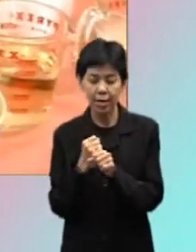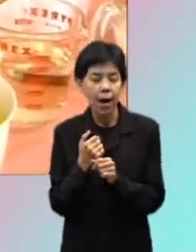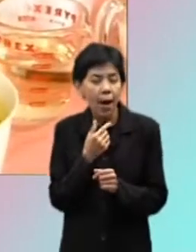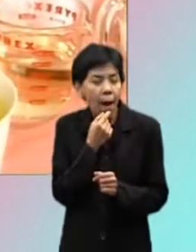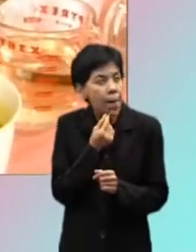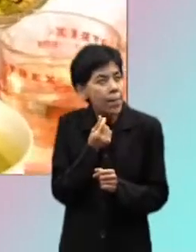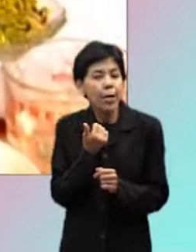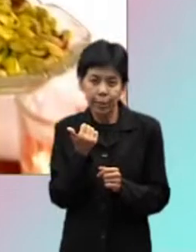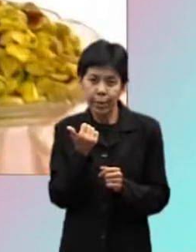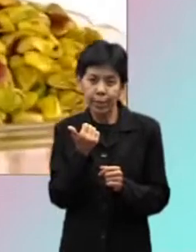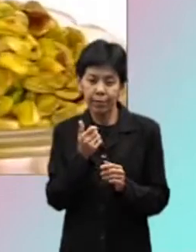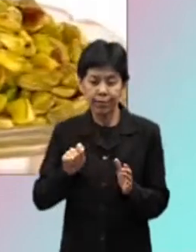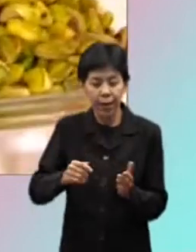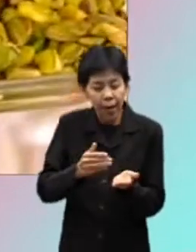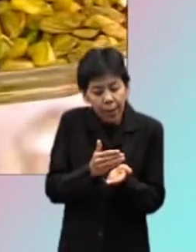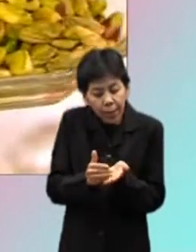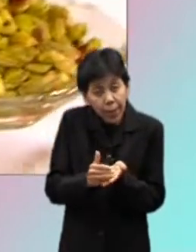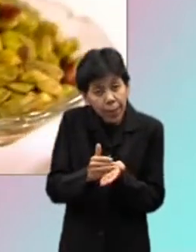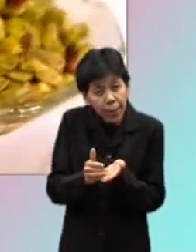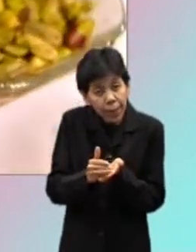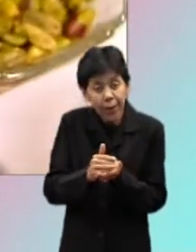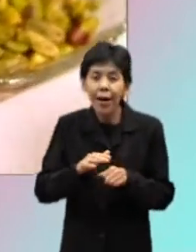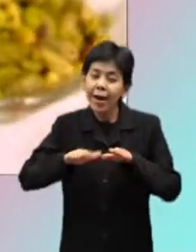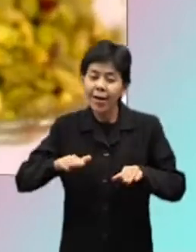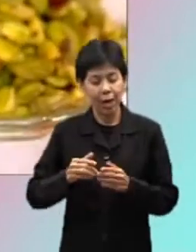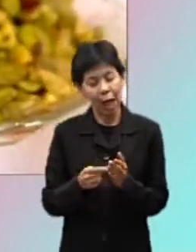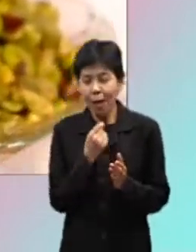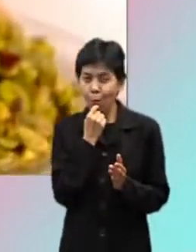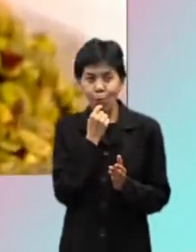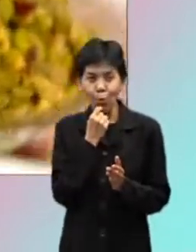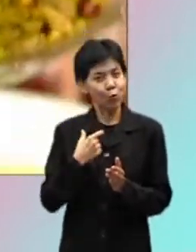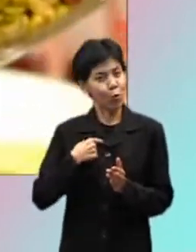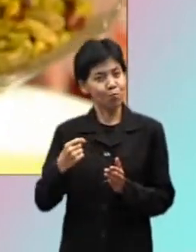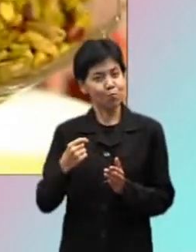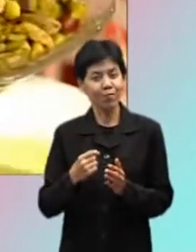คะแล้วอีกอย่างนึงที่ดีที่สุดก็คือเด็กๆชอบนะคะ